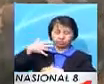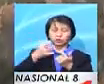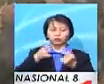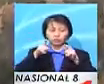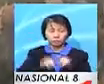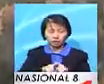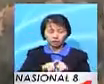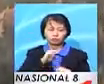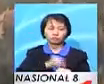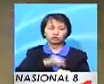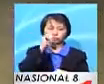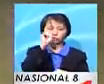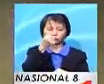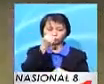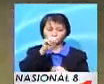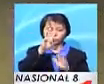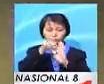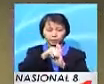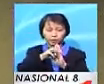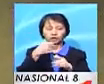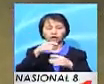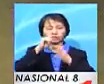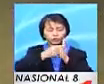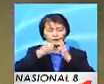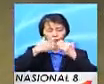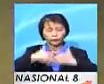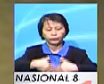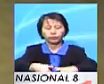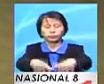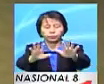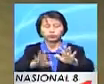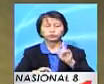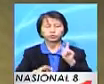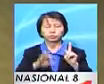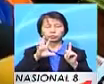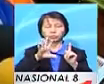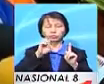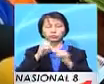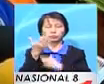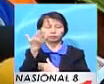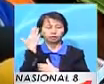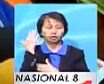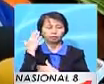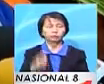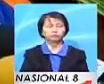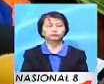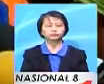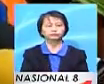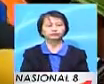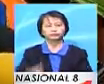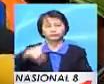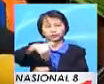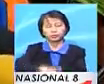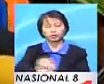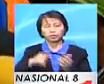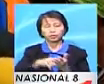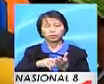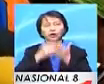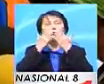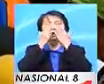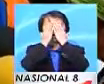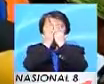berlaku dalam masa 10 minit dan mula surut pada pukul 1.50 pagi. Malam ini, Alhamdulillah, angin tidak